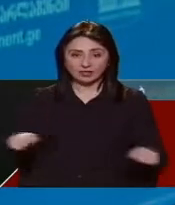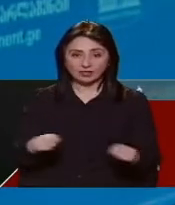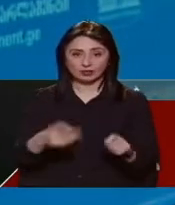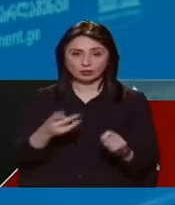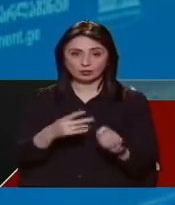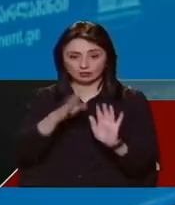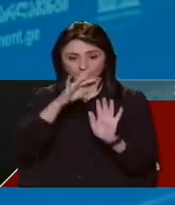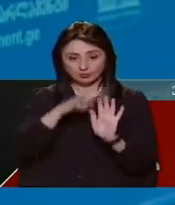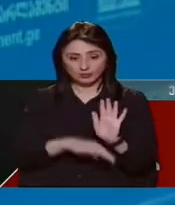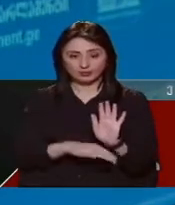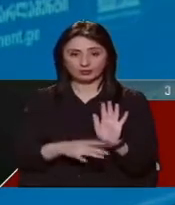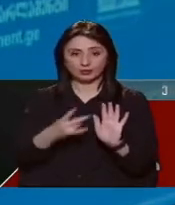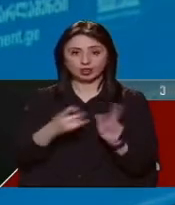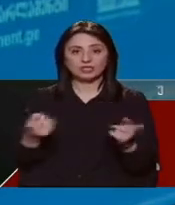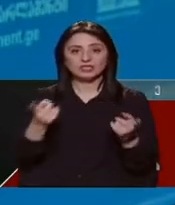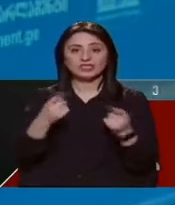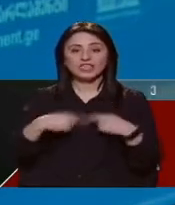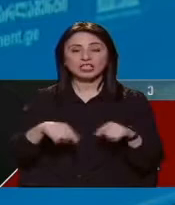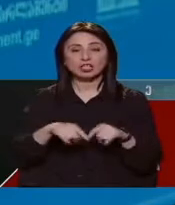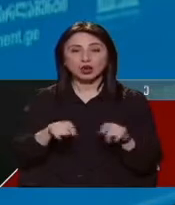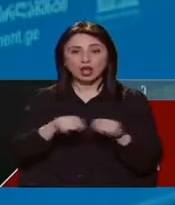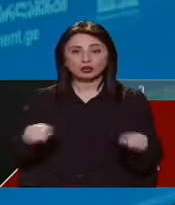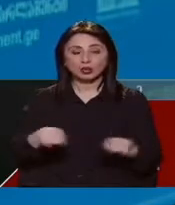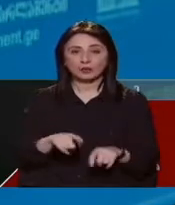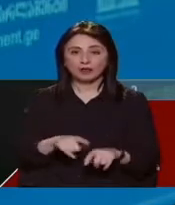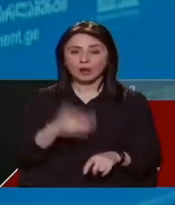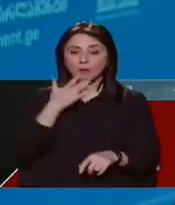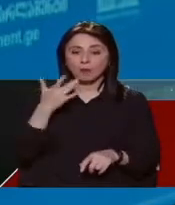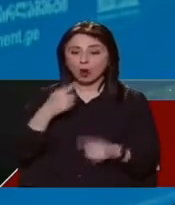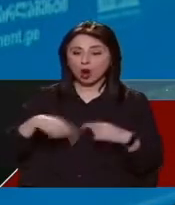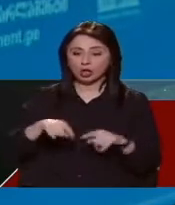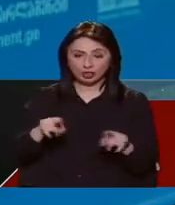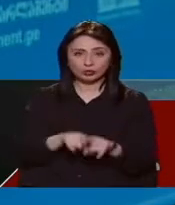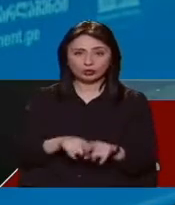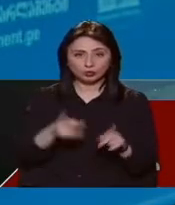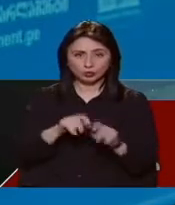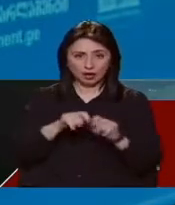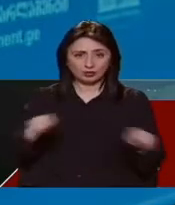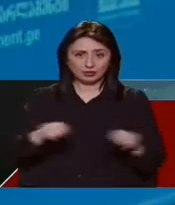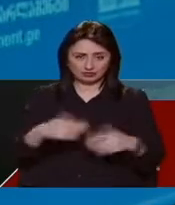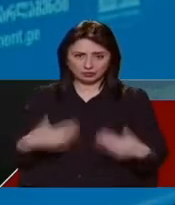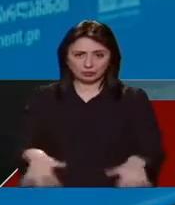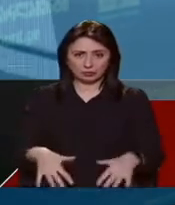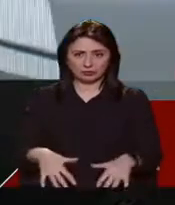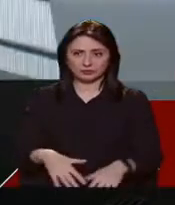არის კომუნიკაცია საზოგადოებასთან და მათ შორის არც პოლიტიკურ სპექტრთან.